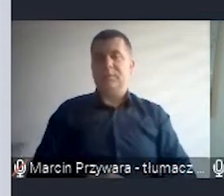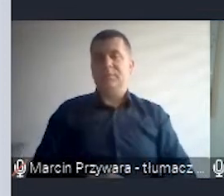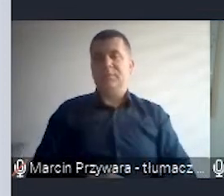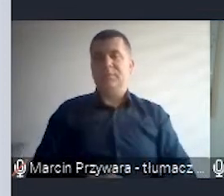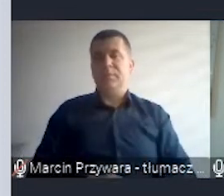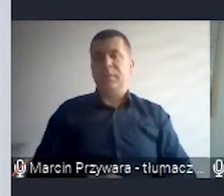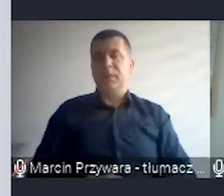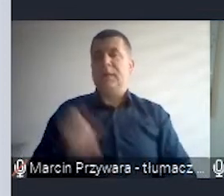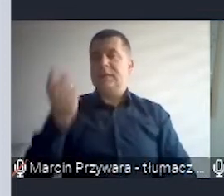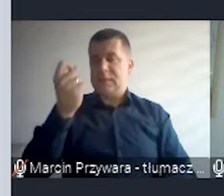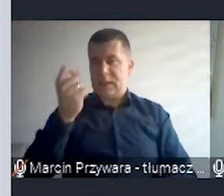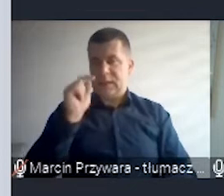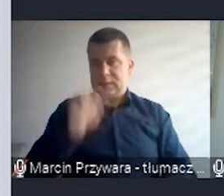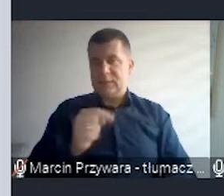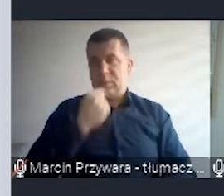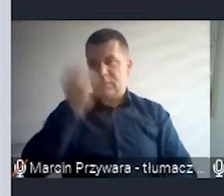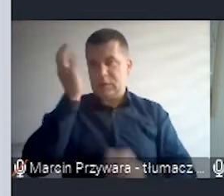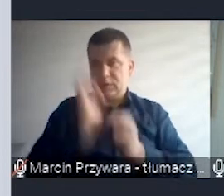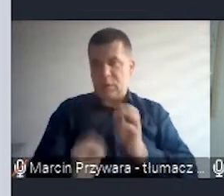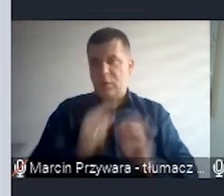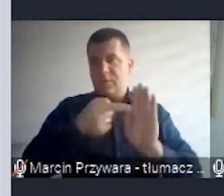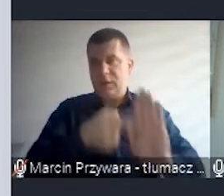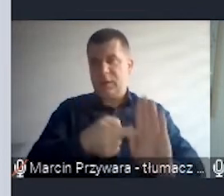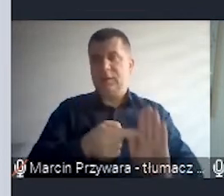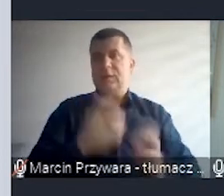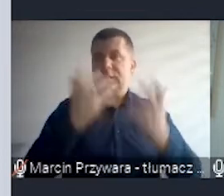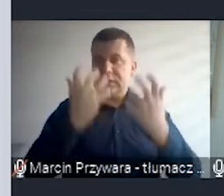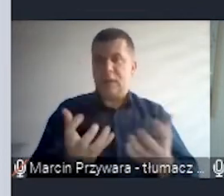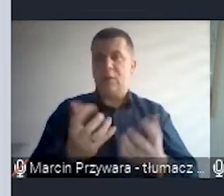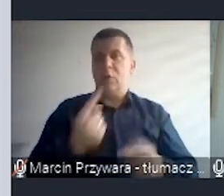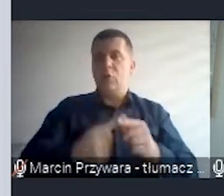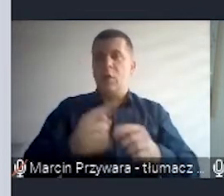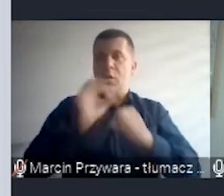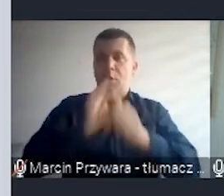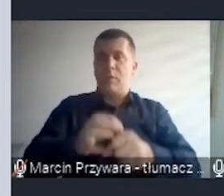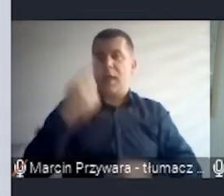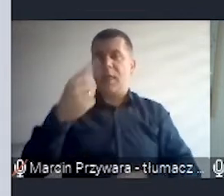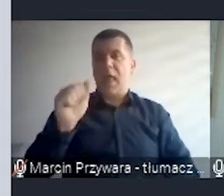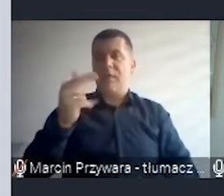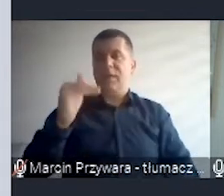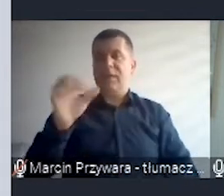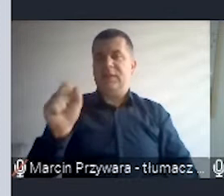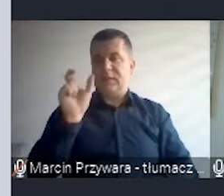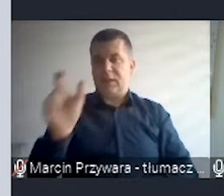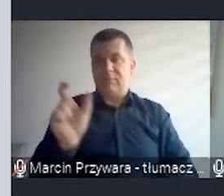zanim dotrę do szczegółów wytycznych, chciałbym Państwu wprowadzić definicję